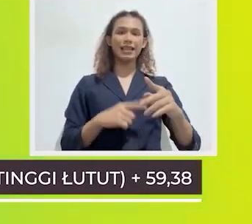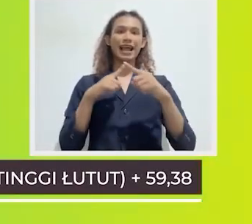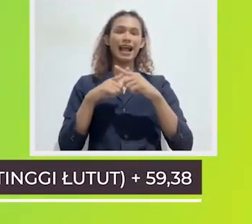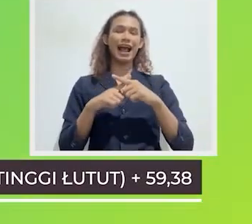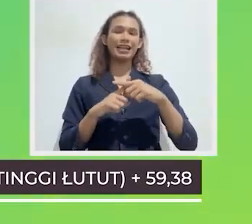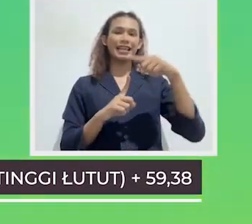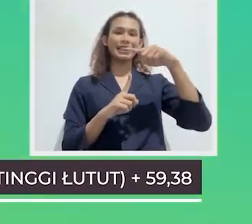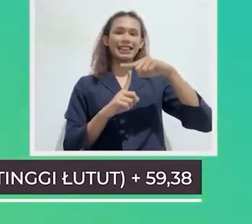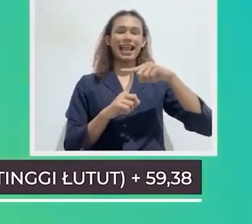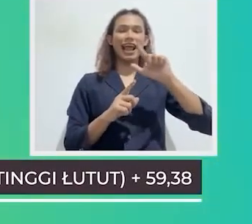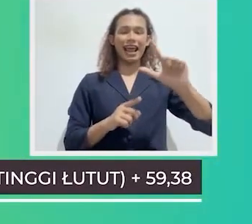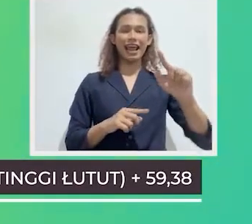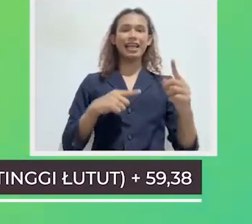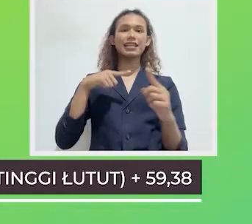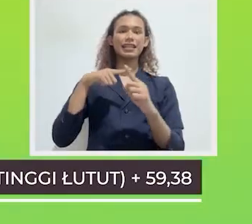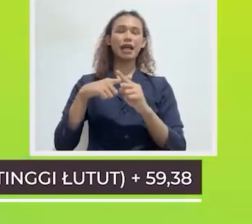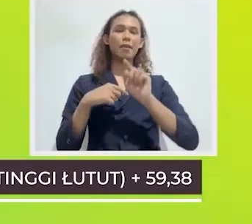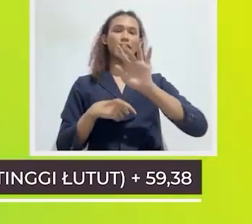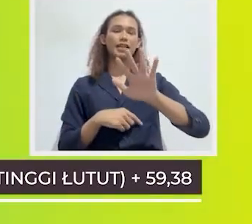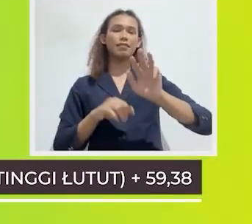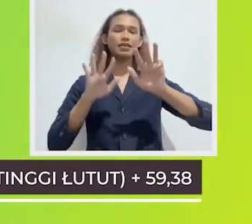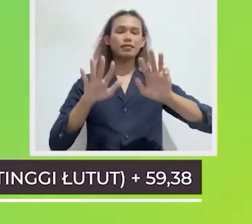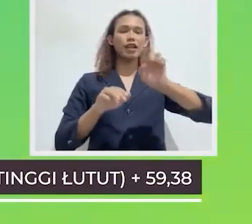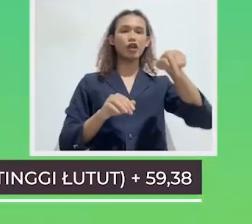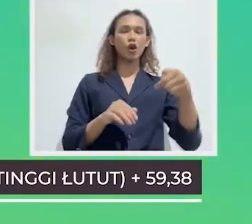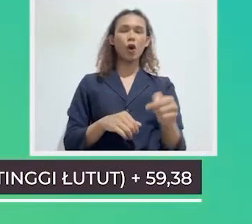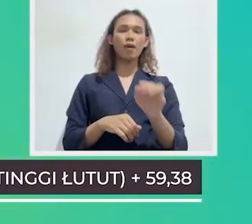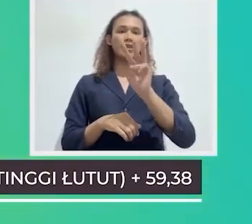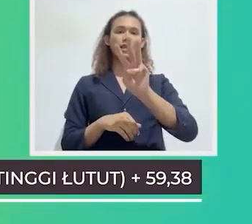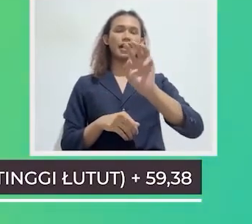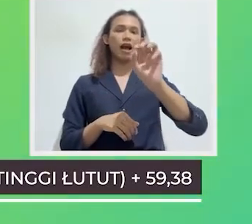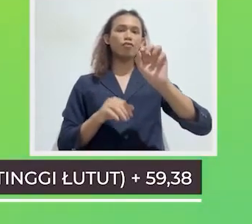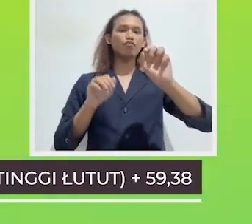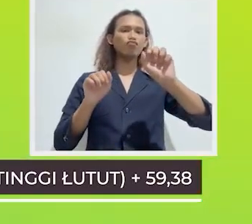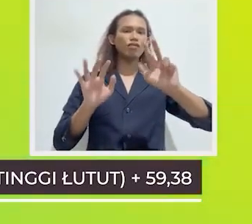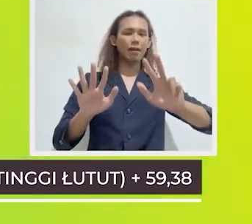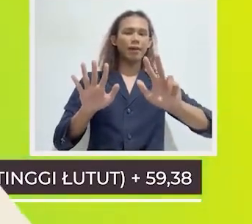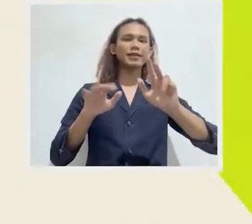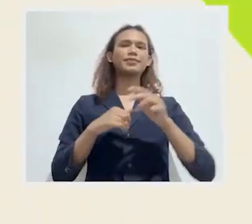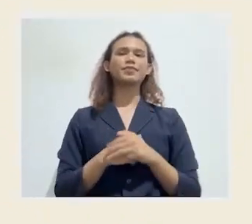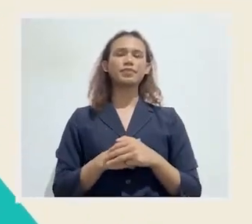1,924 kali tinggi lutut ditambah 59,38.